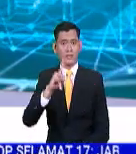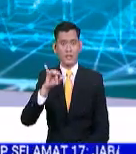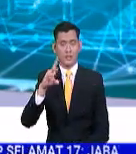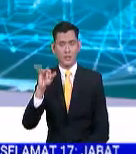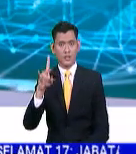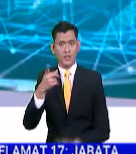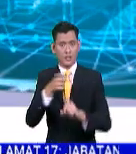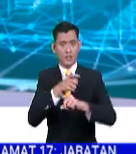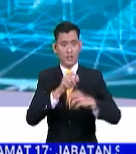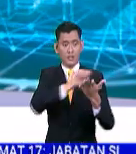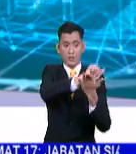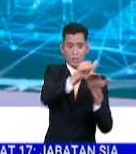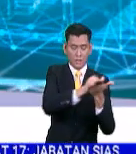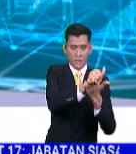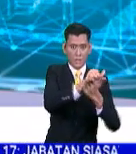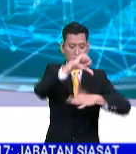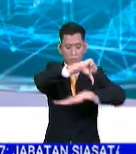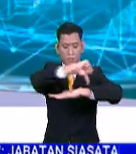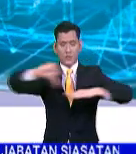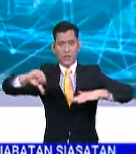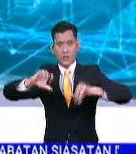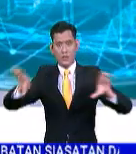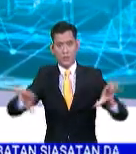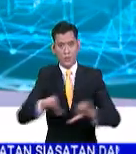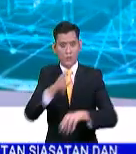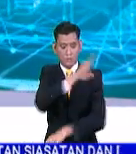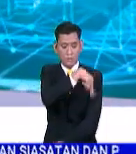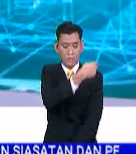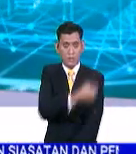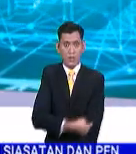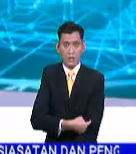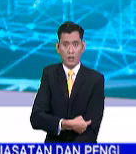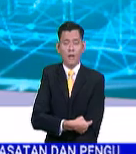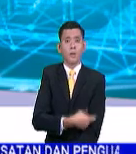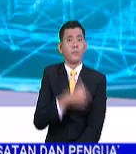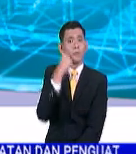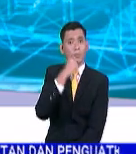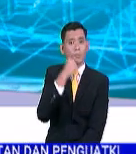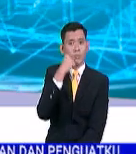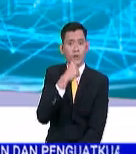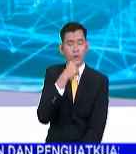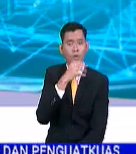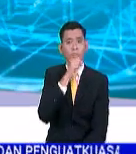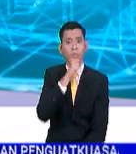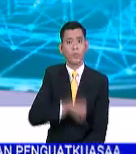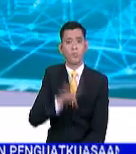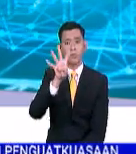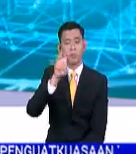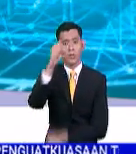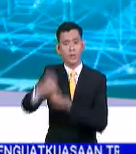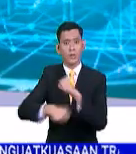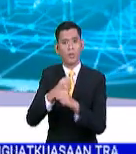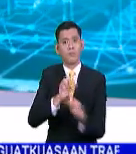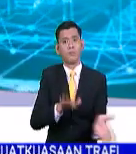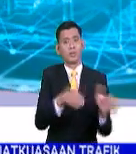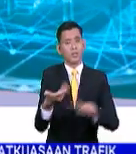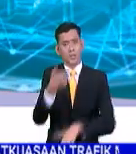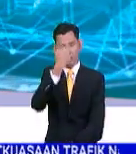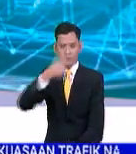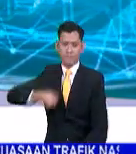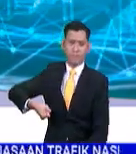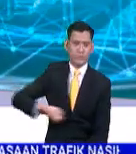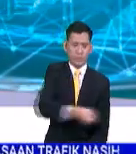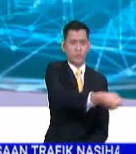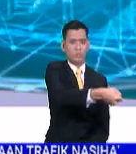siasat yang dijalankan di Hospital Pulau Pinang hari ini mendapati wanita malang berusia 40 tahun itu maut akibat